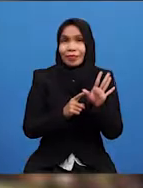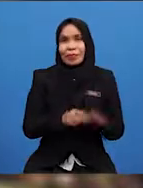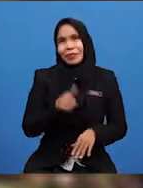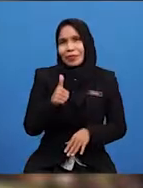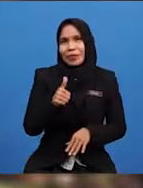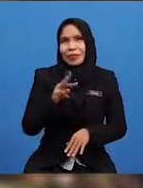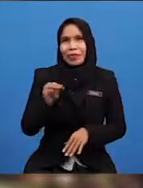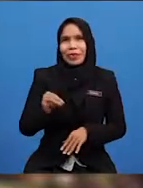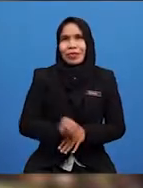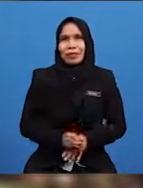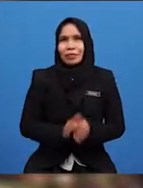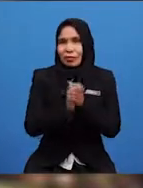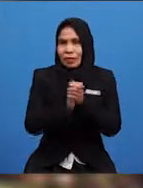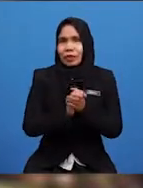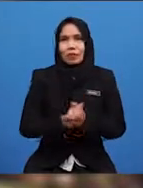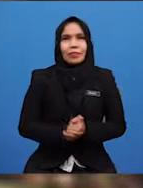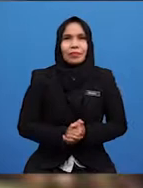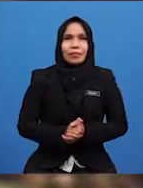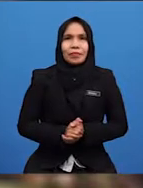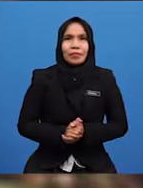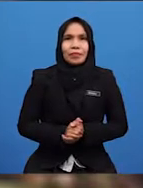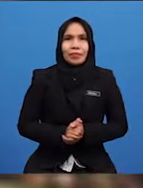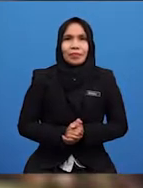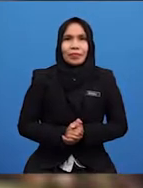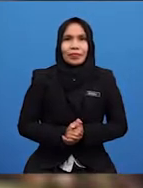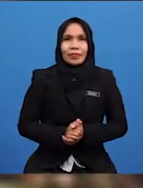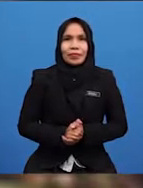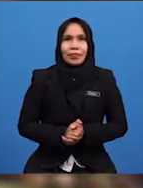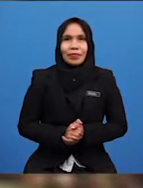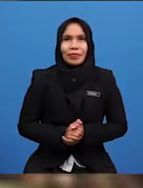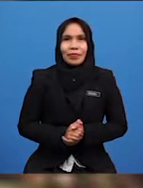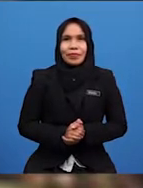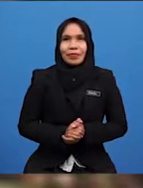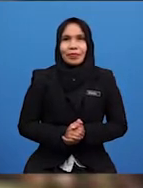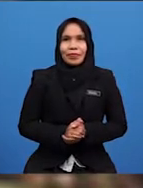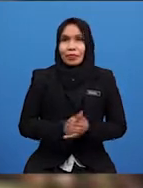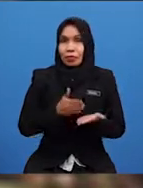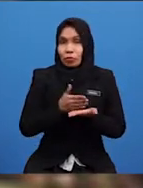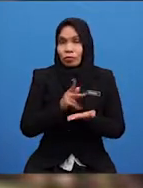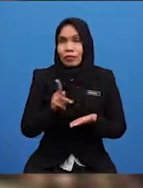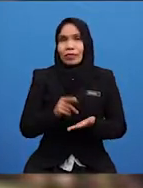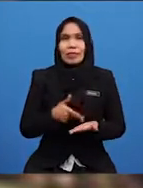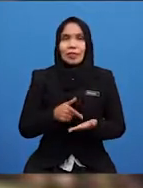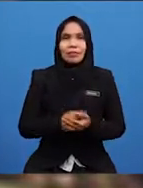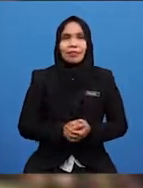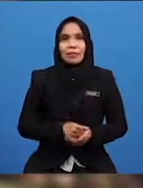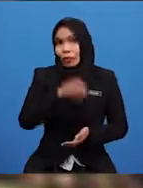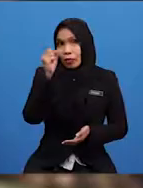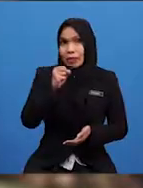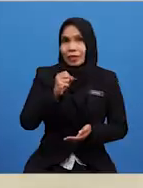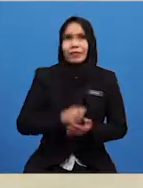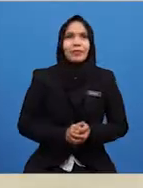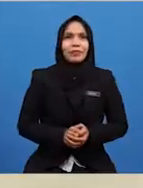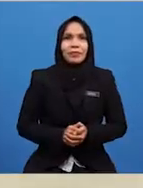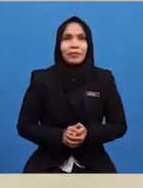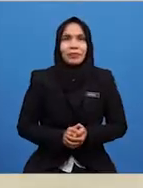Bagus murid-murid, tahniah cikgu ucapkan. Okey, kita teruskan lagi dengan soalan seterusnya ya. Boleh